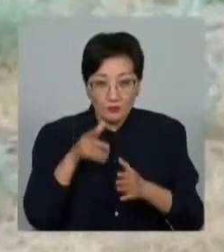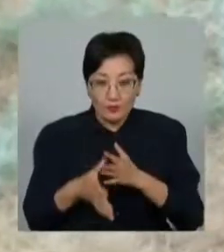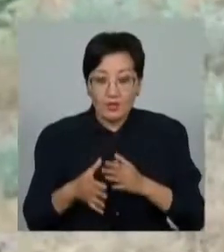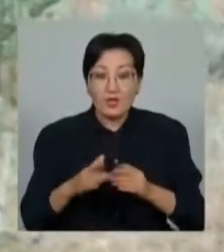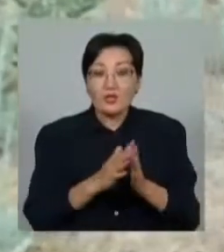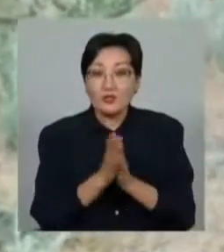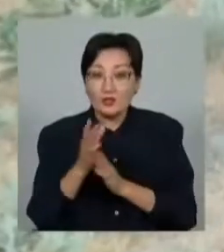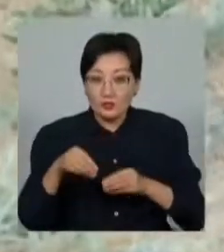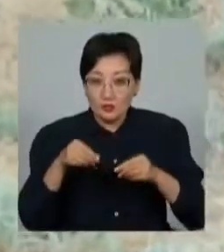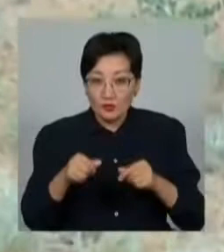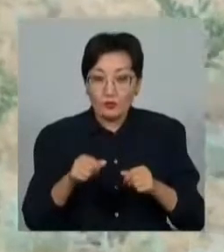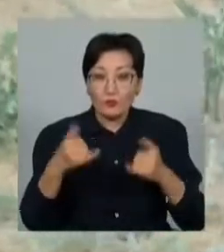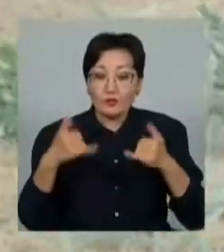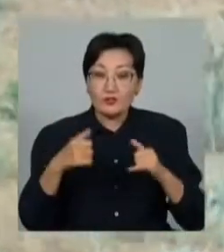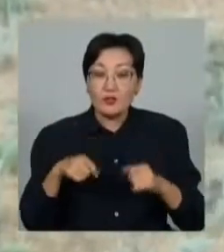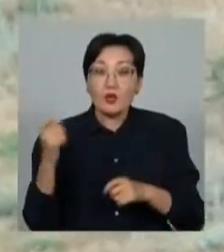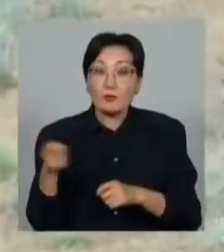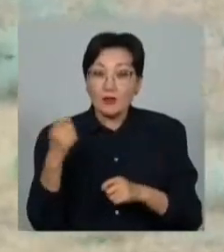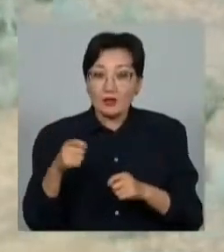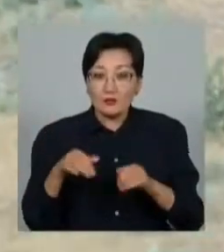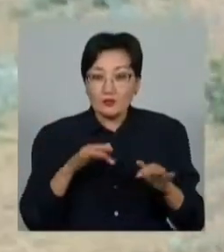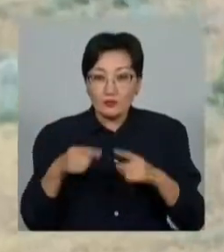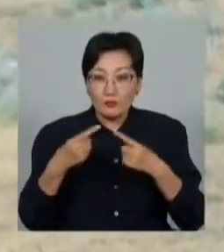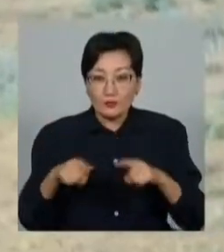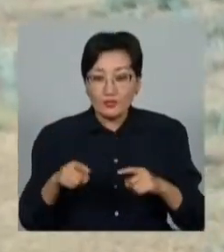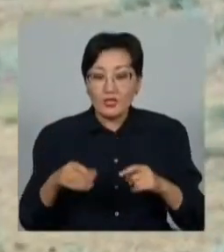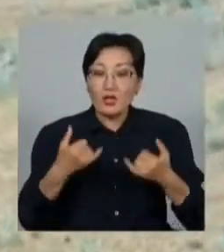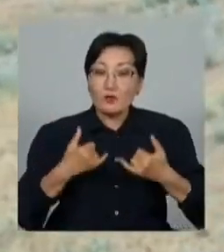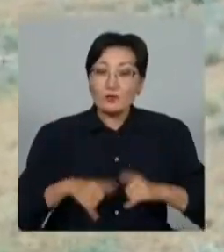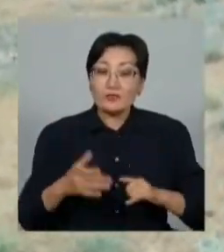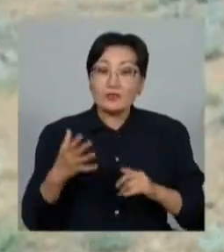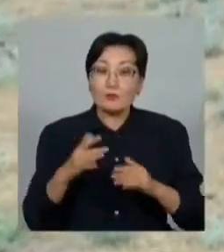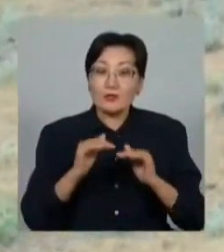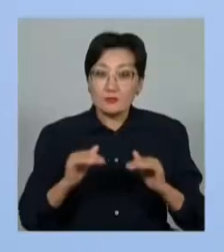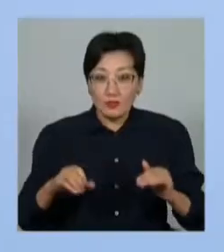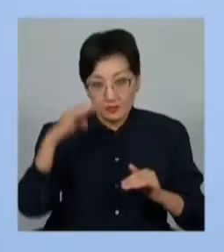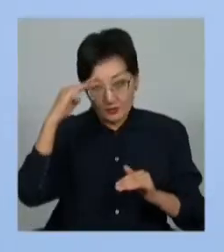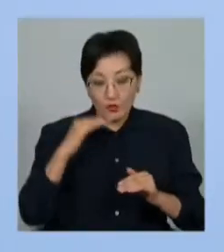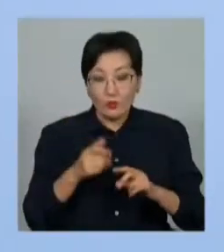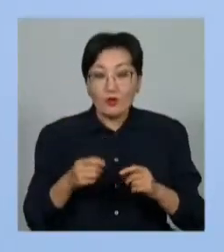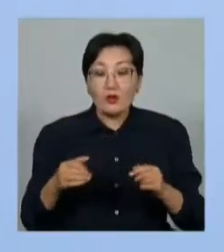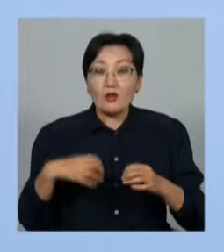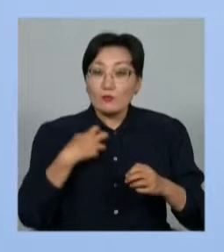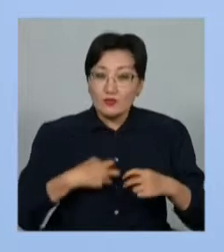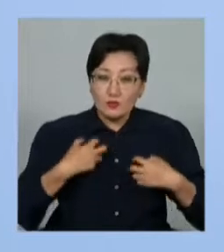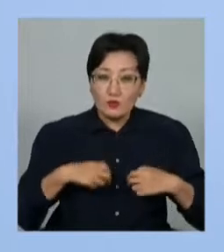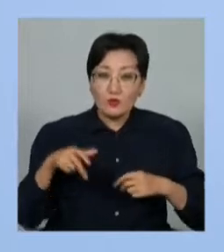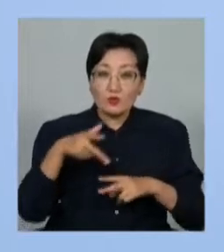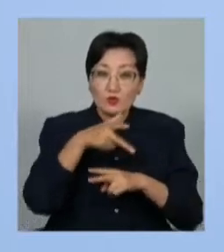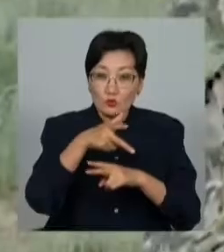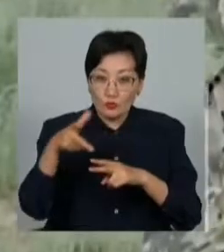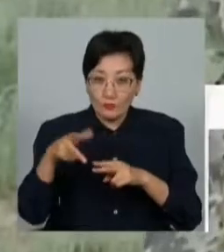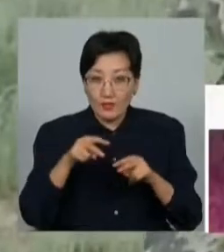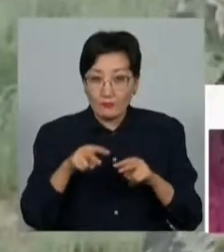Егінде егеді, ал түлікті бағу әдісі тіпті керемет. Талайды таңғалдырған 5 баланың әкесі ұсақ малды дронмен